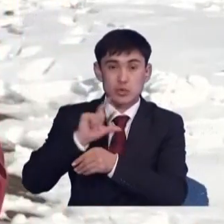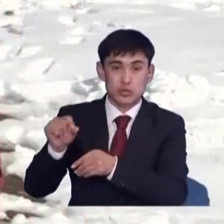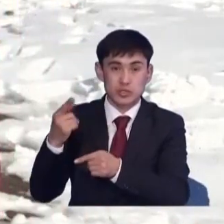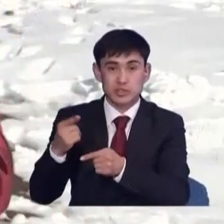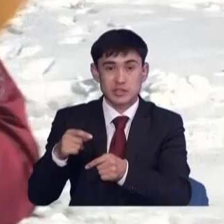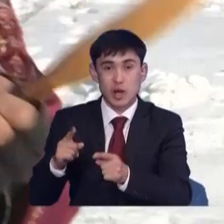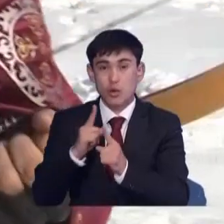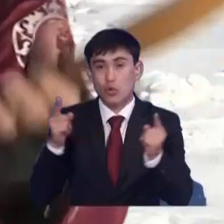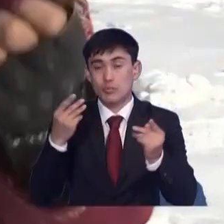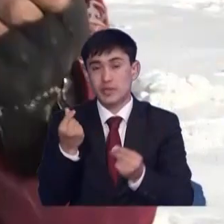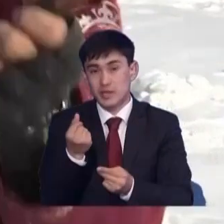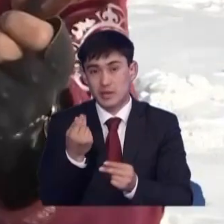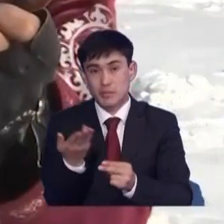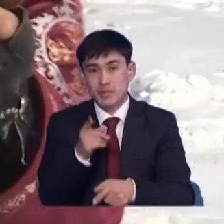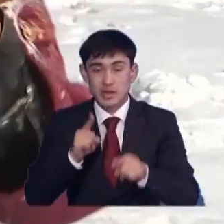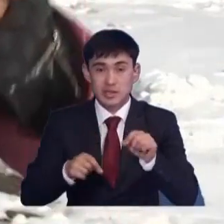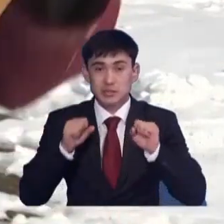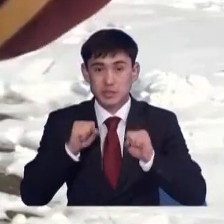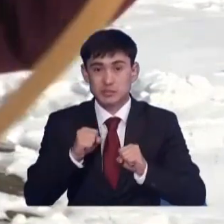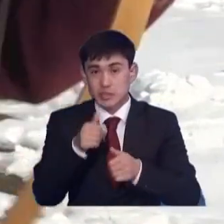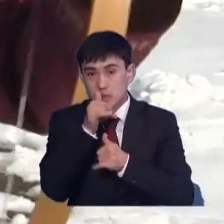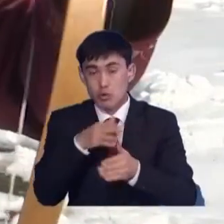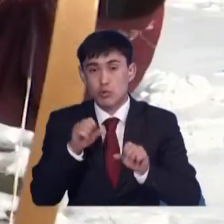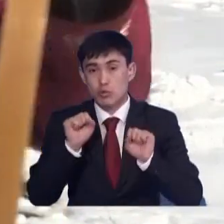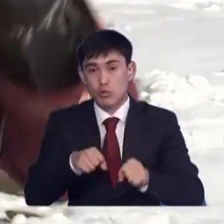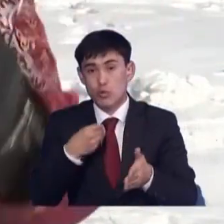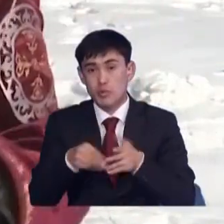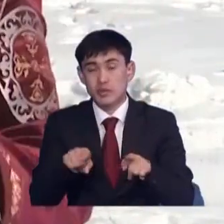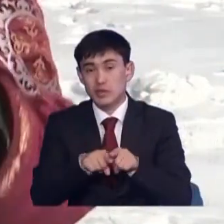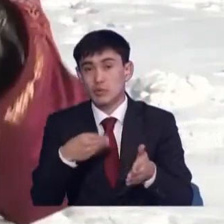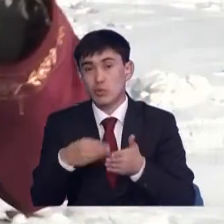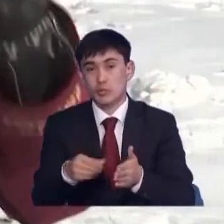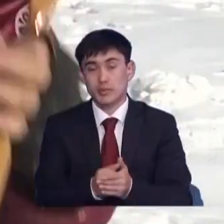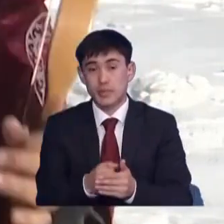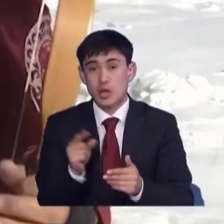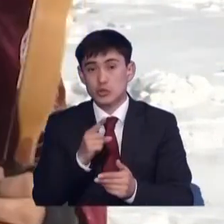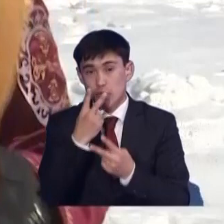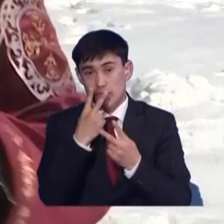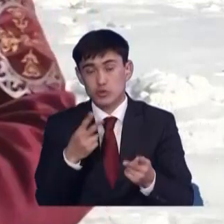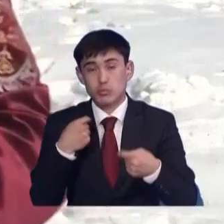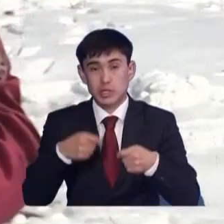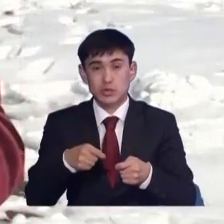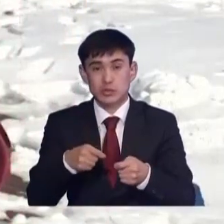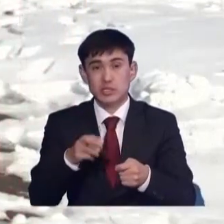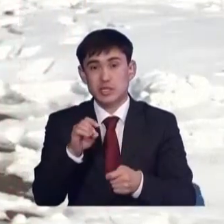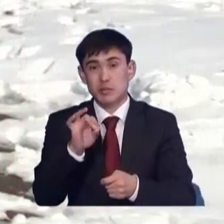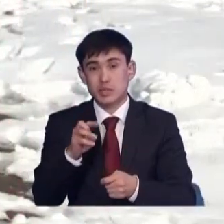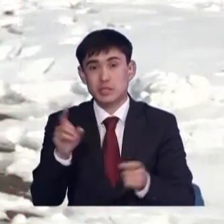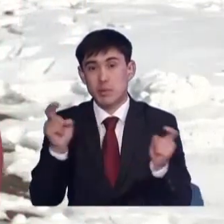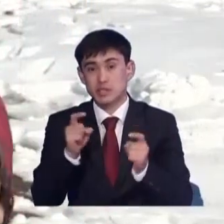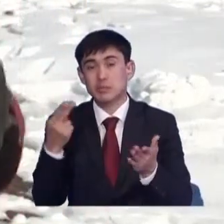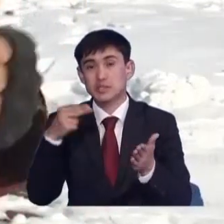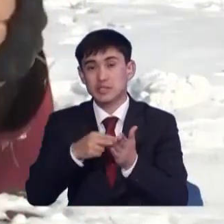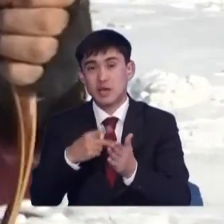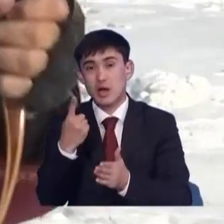границей за огромные деньги. Ведь некоторые спортсмены не могут позволить себе такие покупки. А то, что я вижу, продается в венгерском магазине по